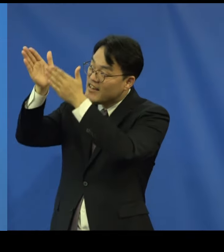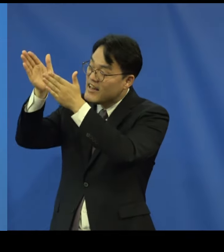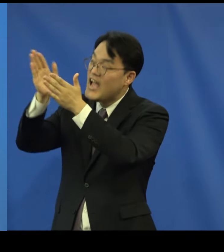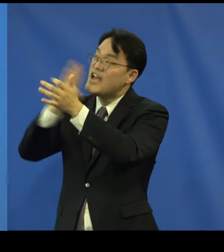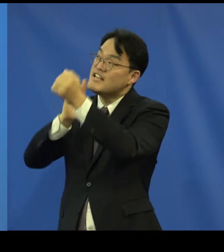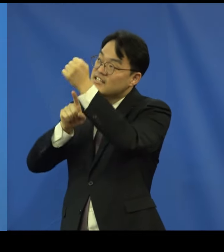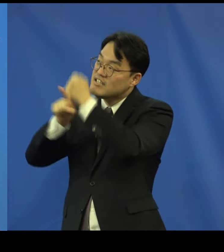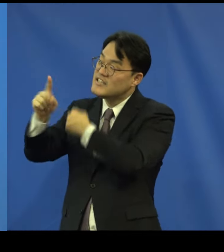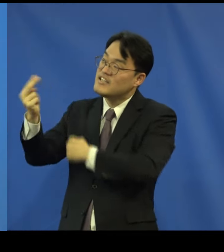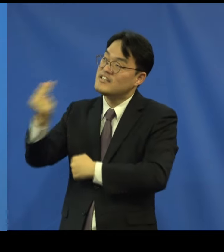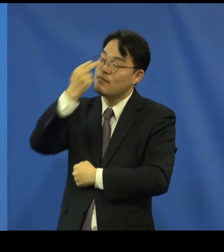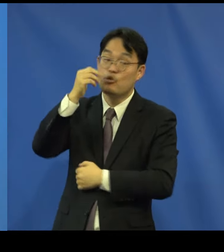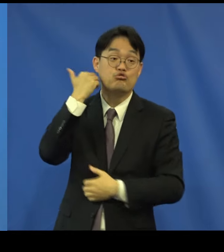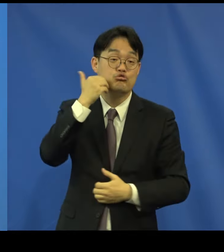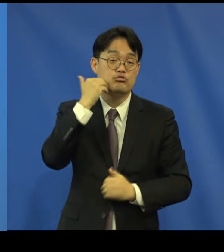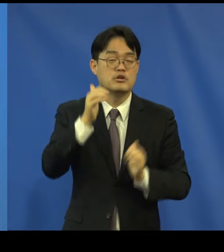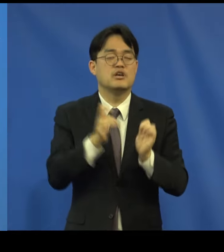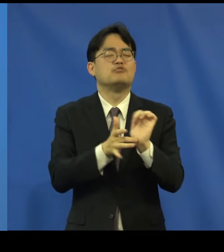진리요 생명이십니다.